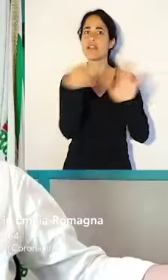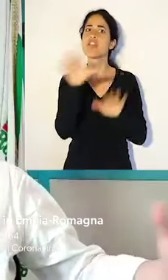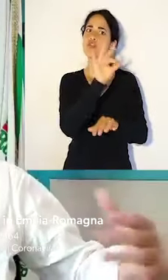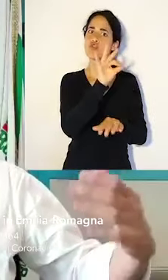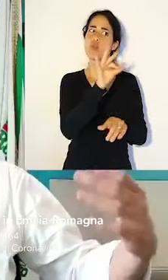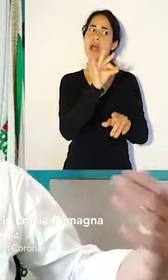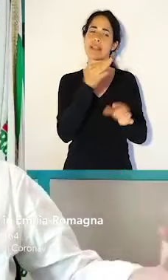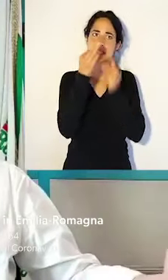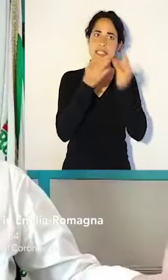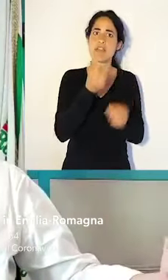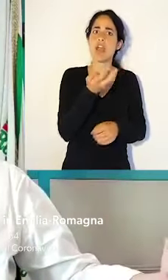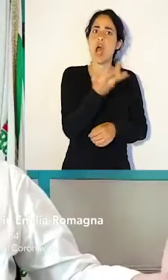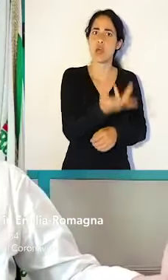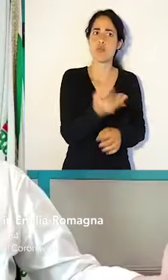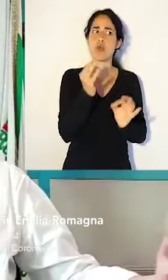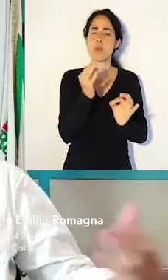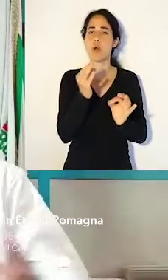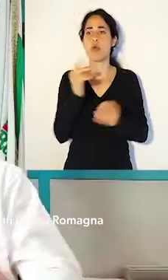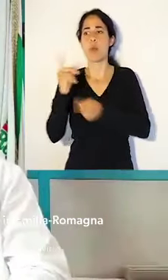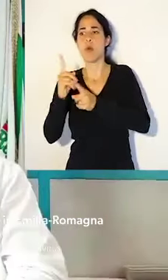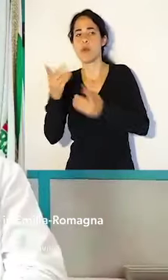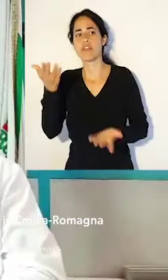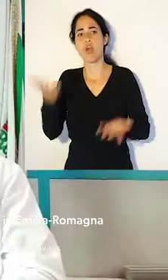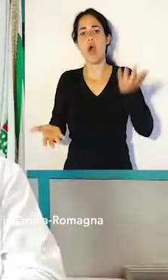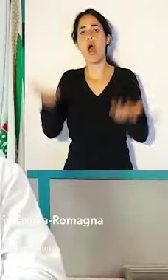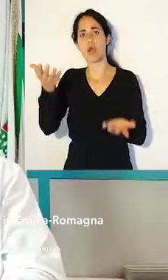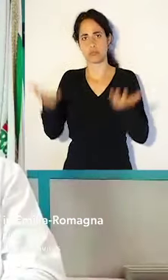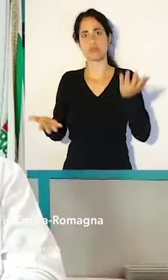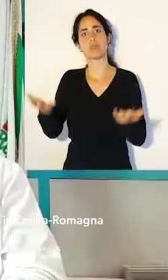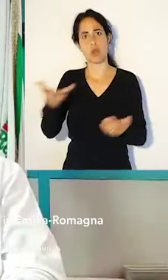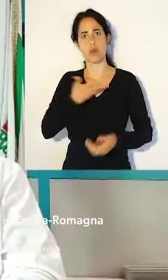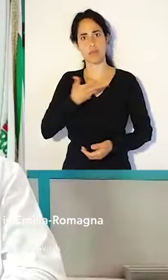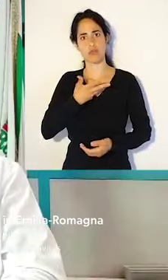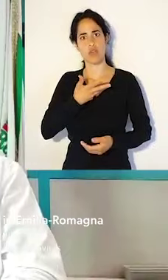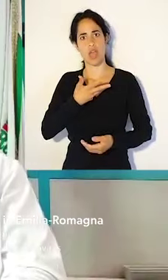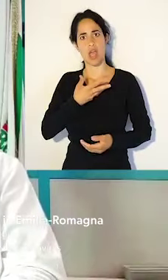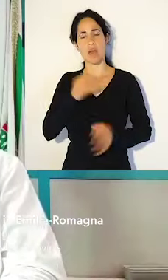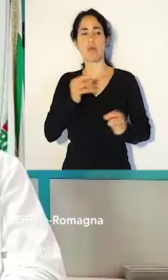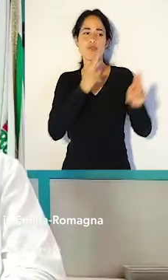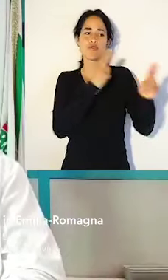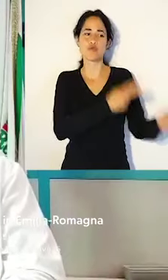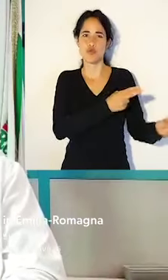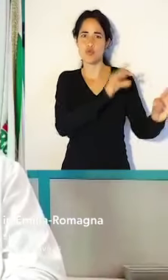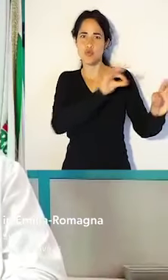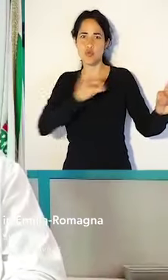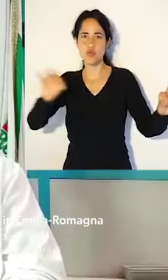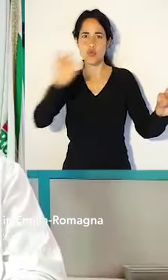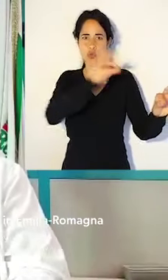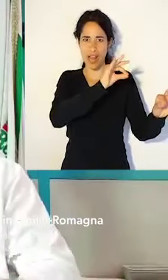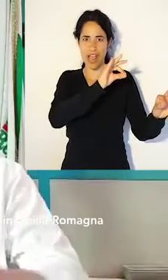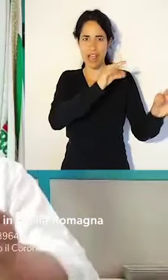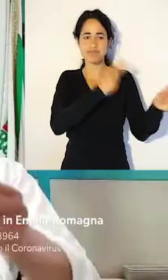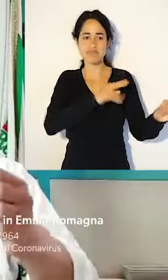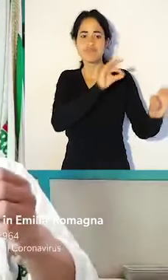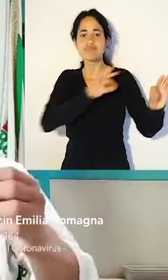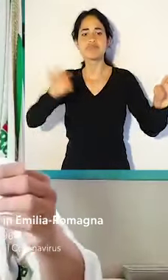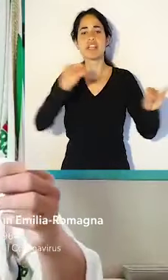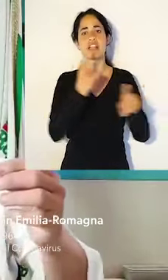al territorio, diffusi nelle nostre strutture ospedaliere in modo tale da avere